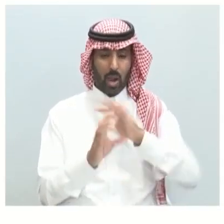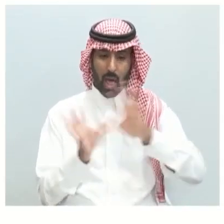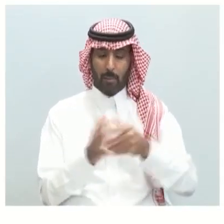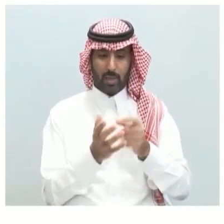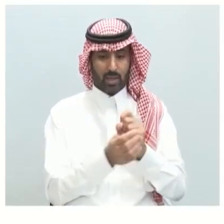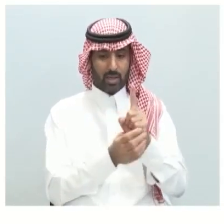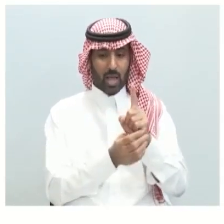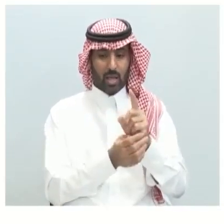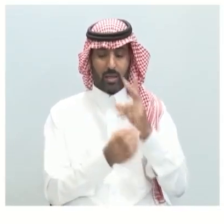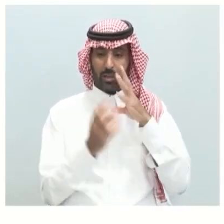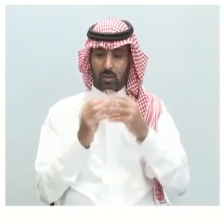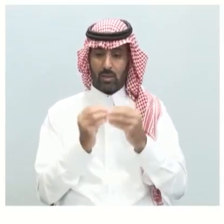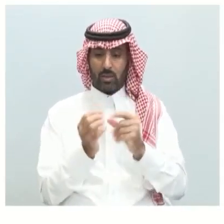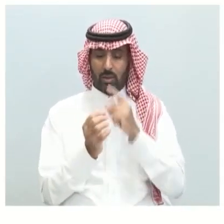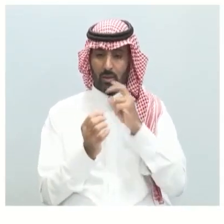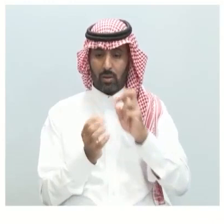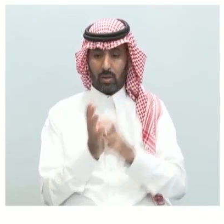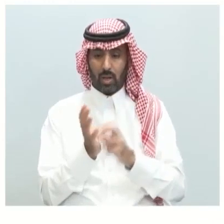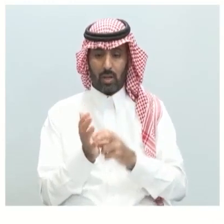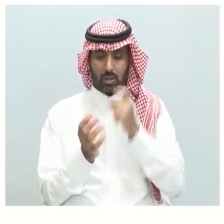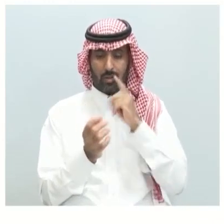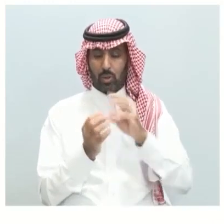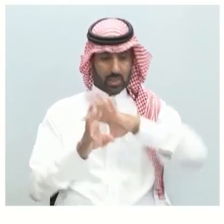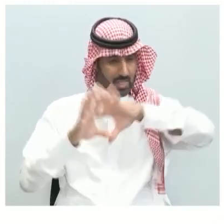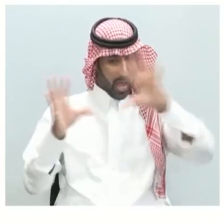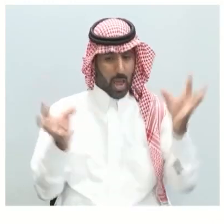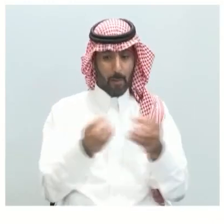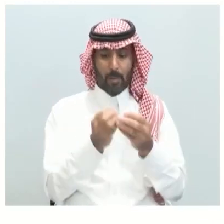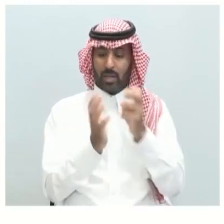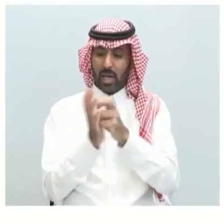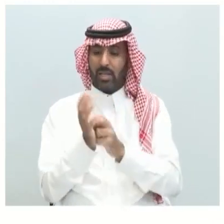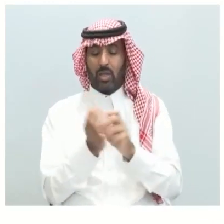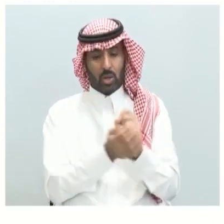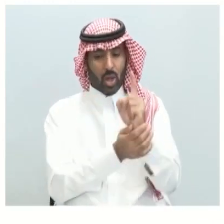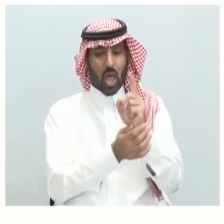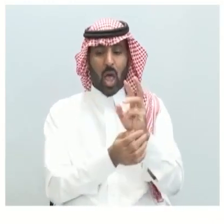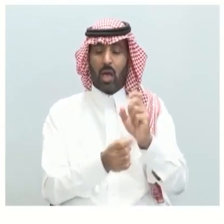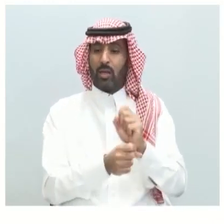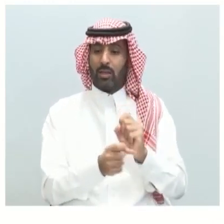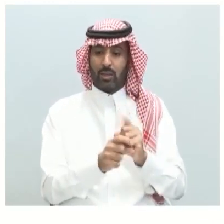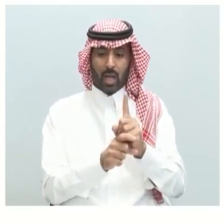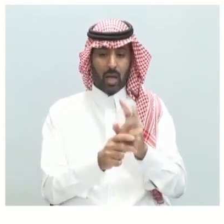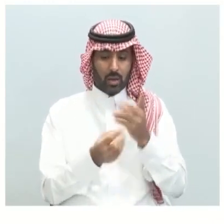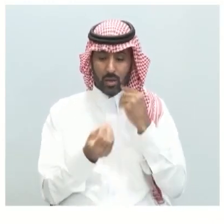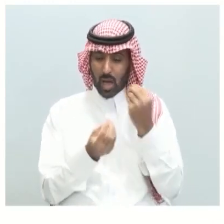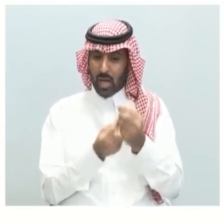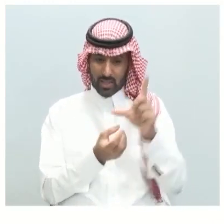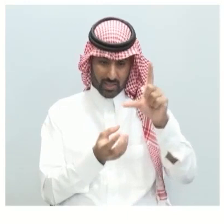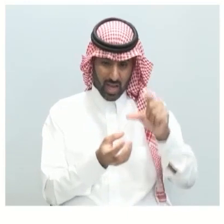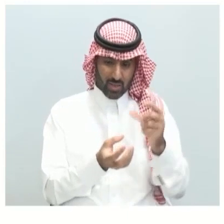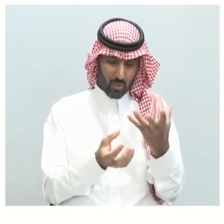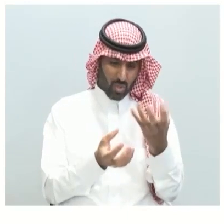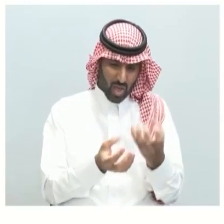للغازات تعريفه هو قانون جامع لقوانين الغازات ويجمع خواص الحجم والضغط درجه